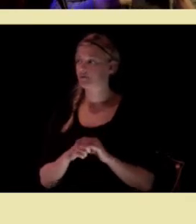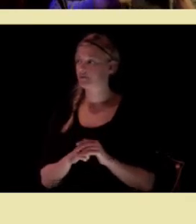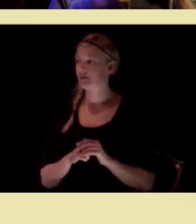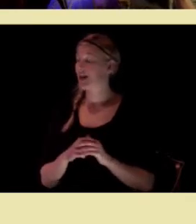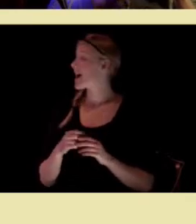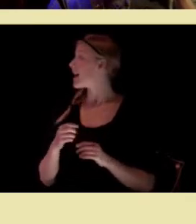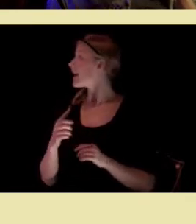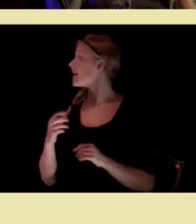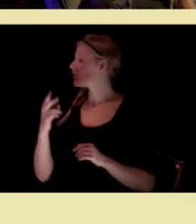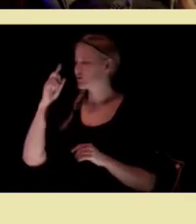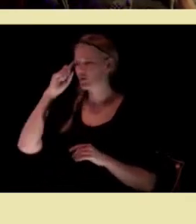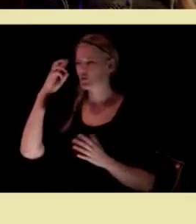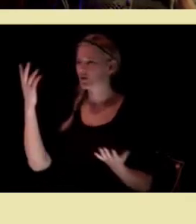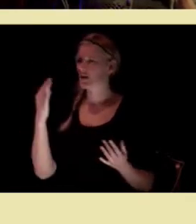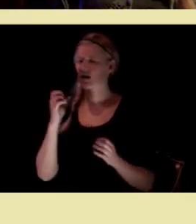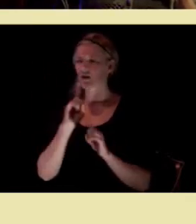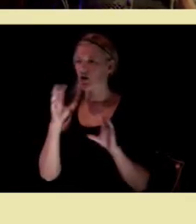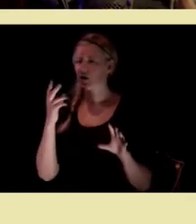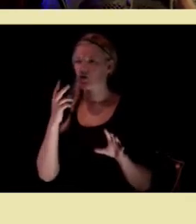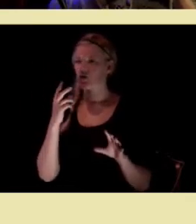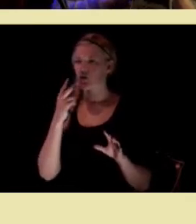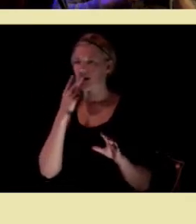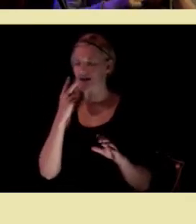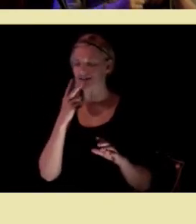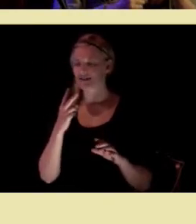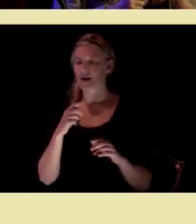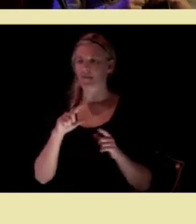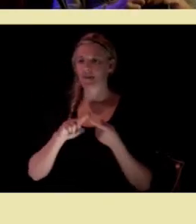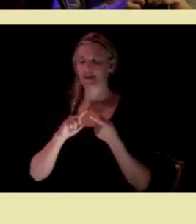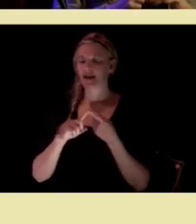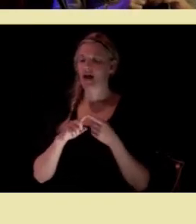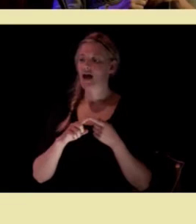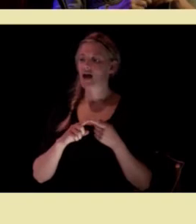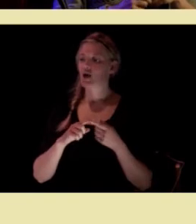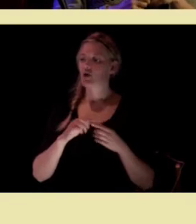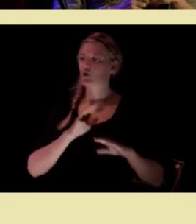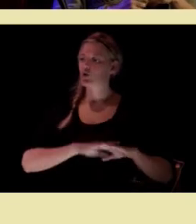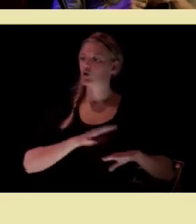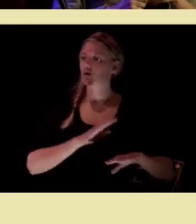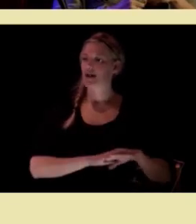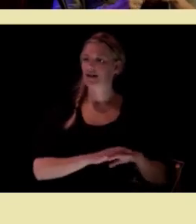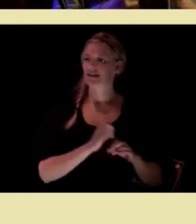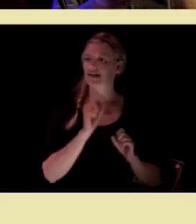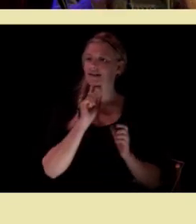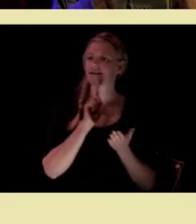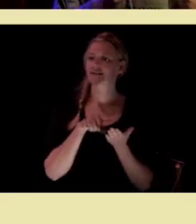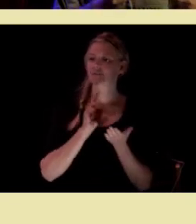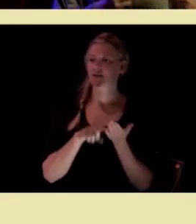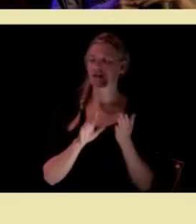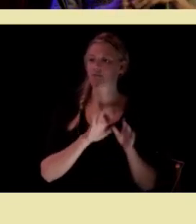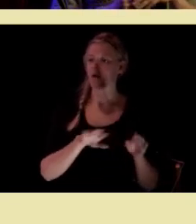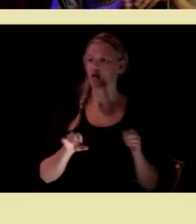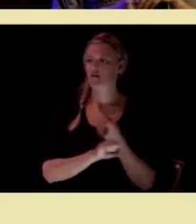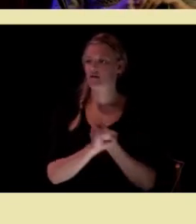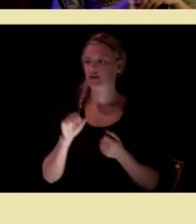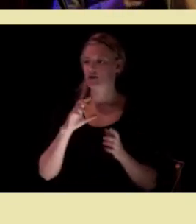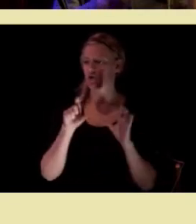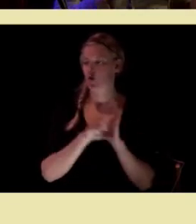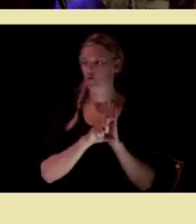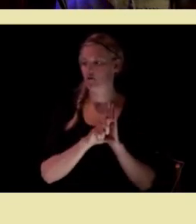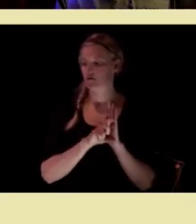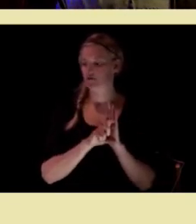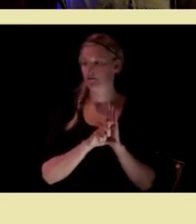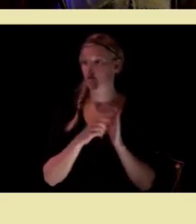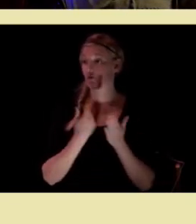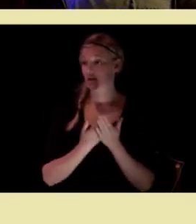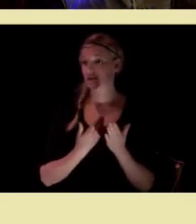det, men det, jeg tror rett og slett vi skal bare si at dette grunnleggende innspill til barnevernloven som kommer nå. Blant